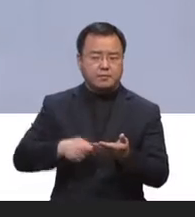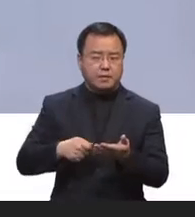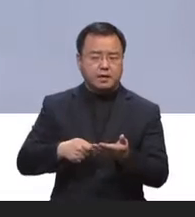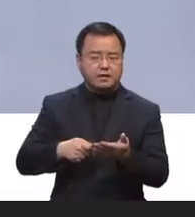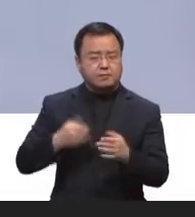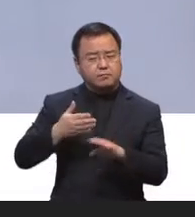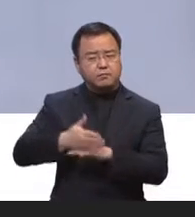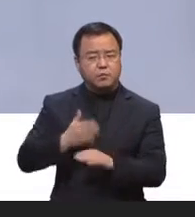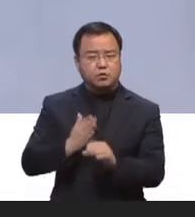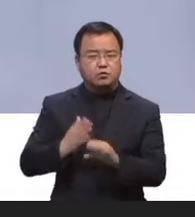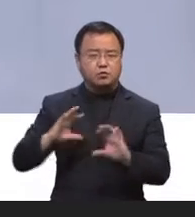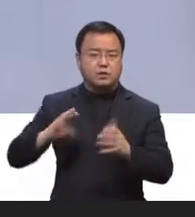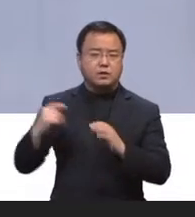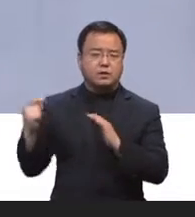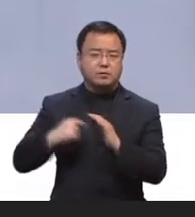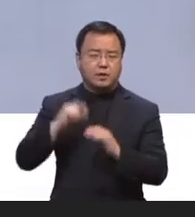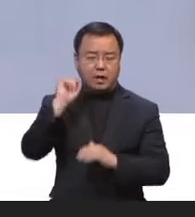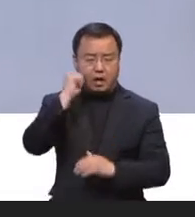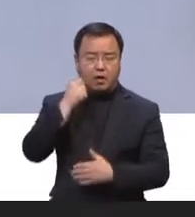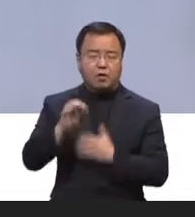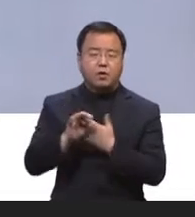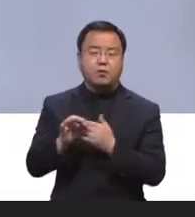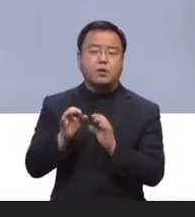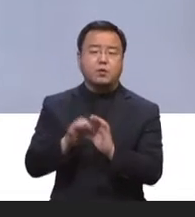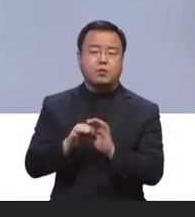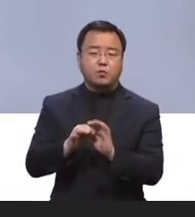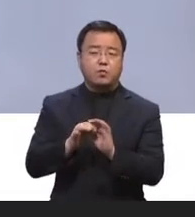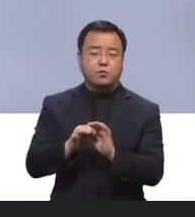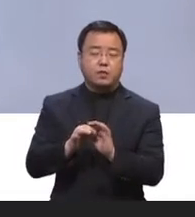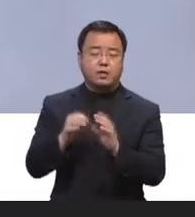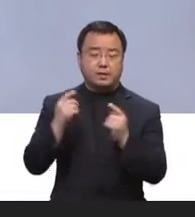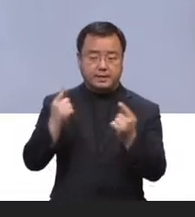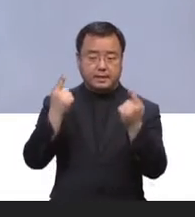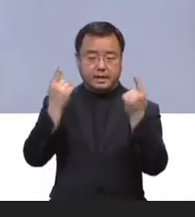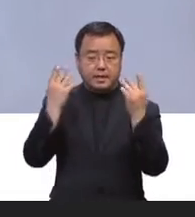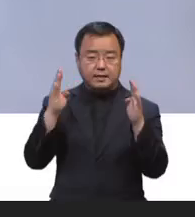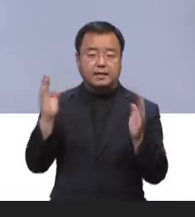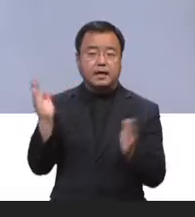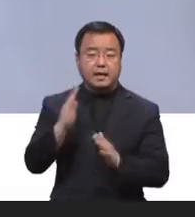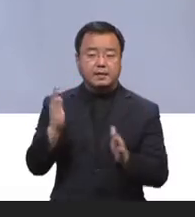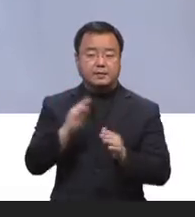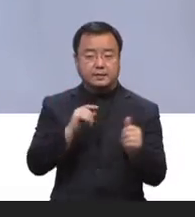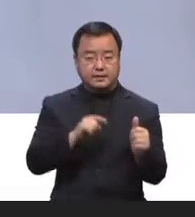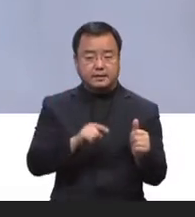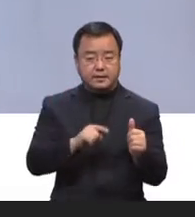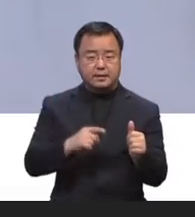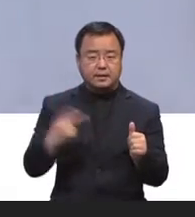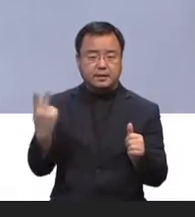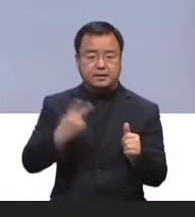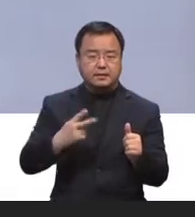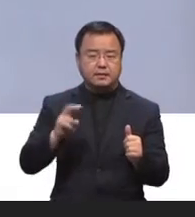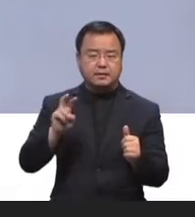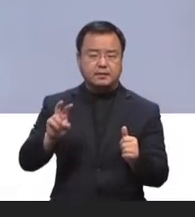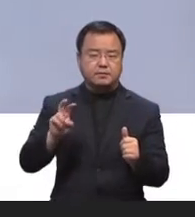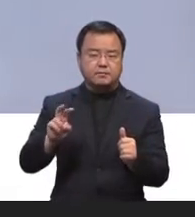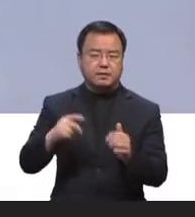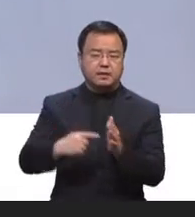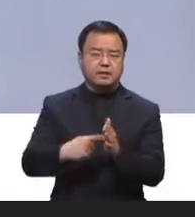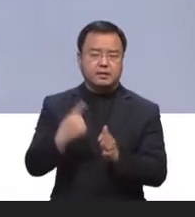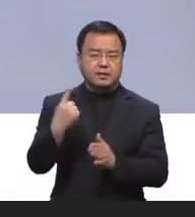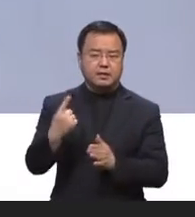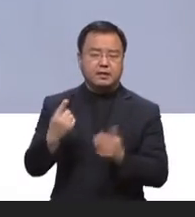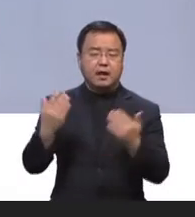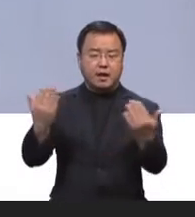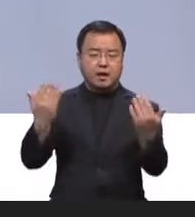입국이 어려운 경우 해당 학생이 아 해당 대학이 학생에게 2020년 1학기